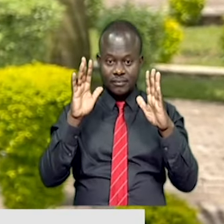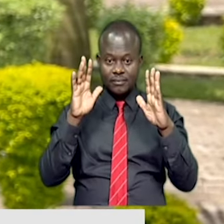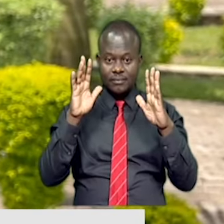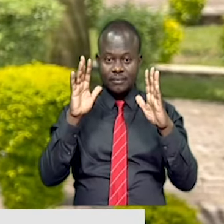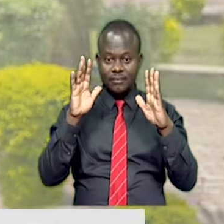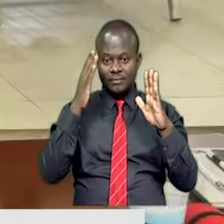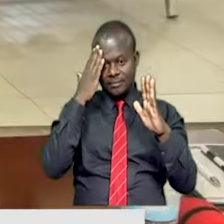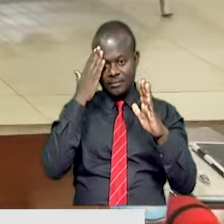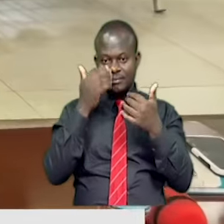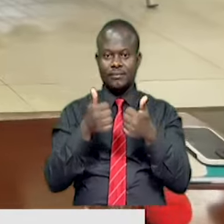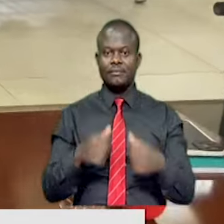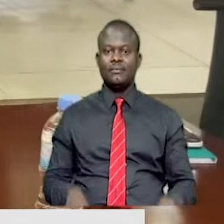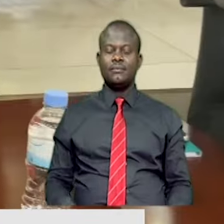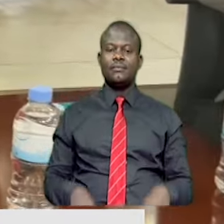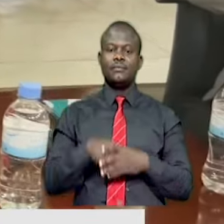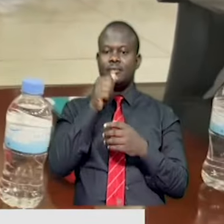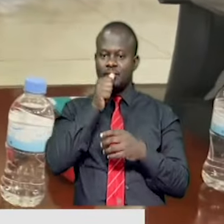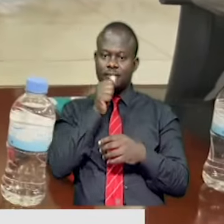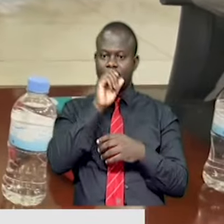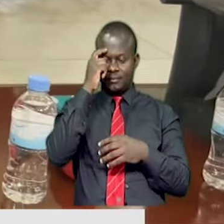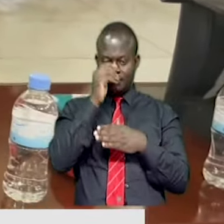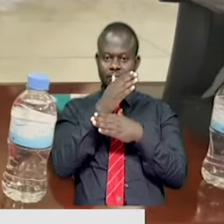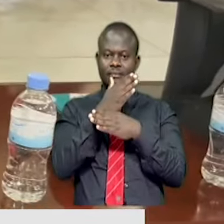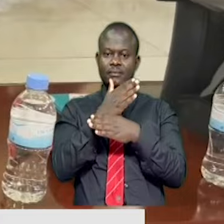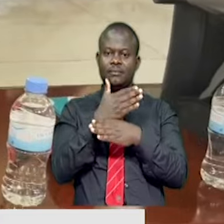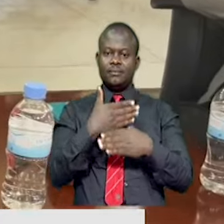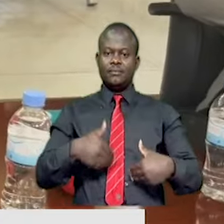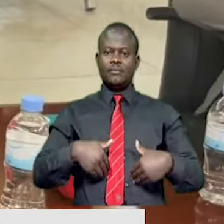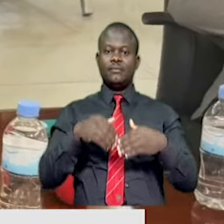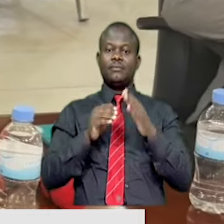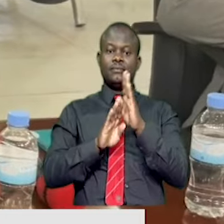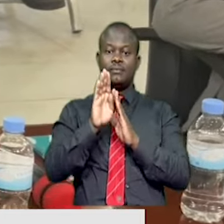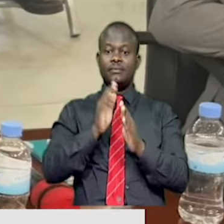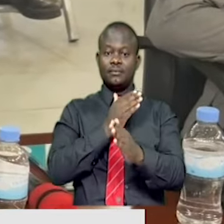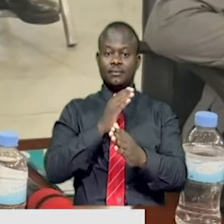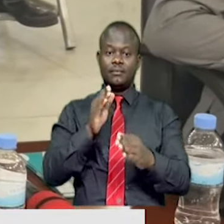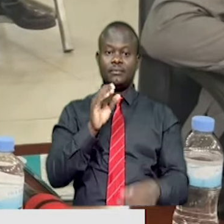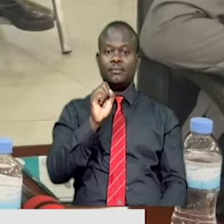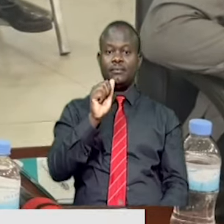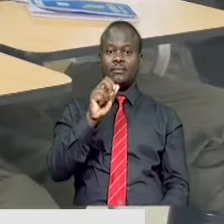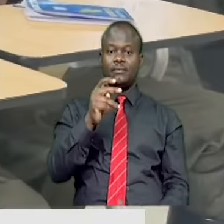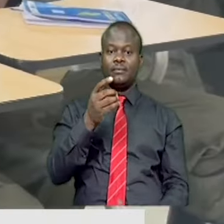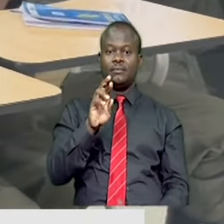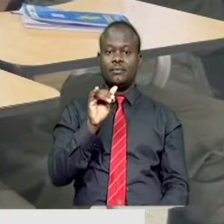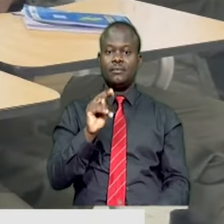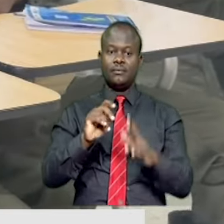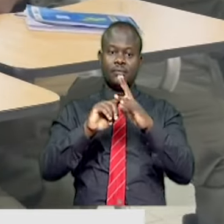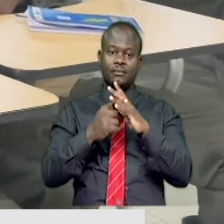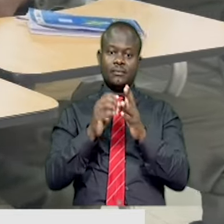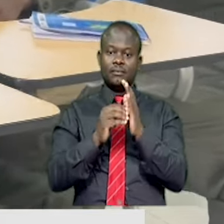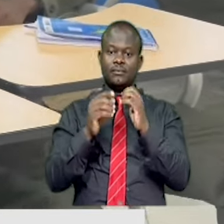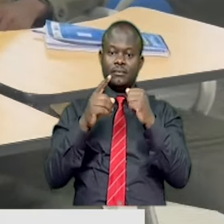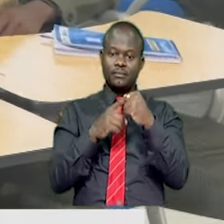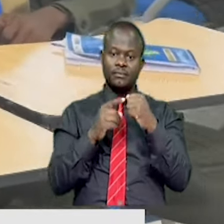nago tubimenye umunyamabanga wa leta muri minisiteri y'urubyiruko n'iterambere ry'ubuhanzi Sandrine Umutoni atangiza itorero ry'urungano icyiciro cya